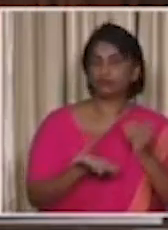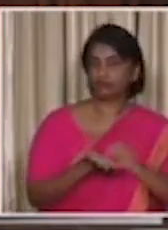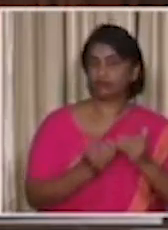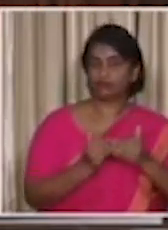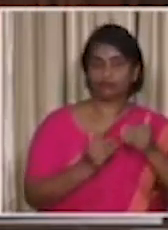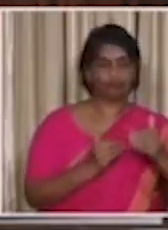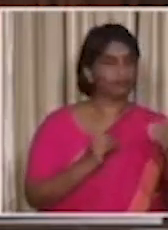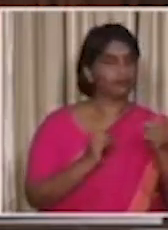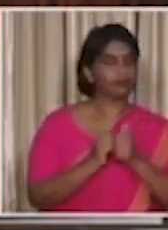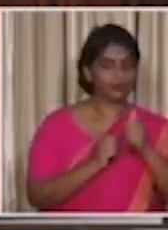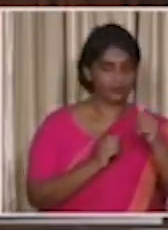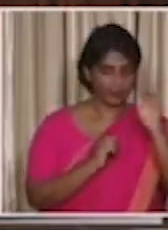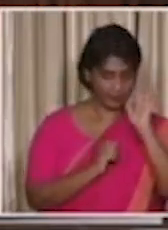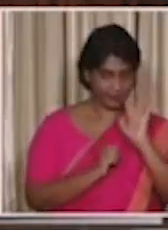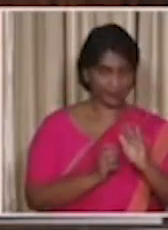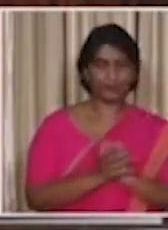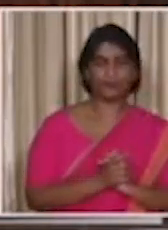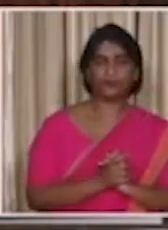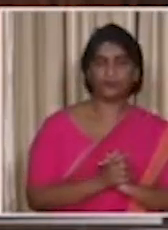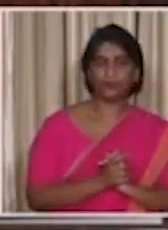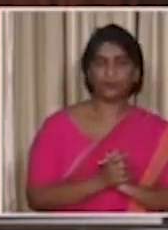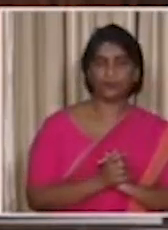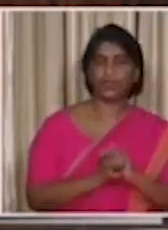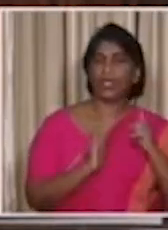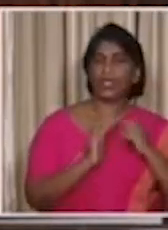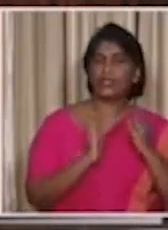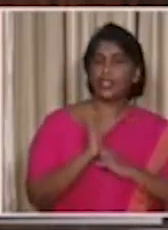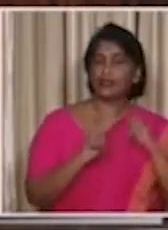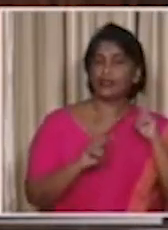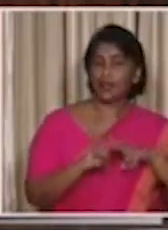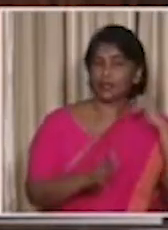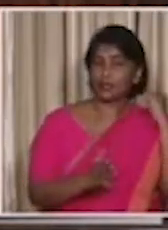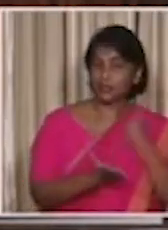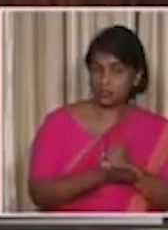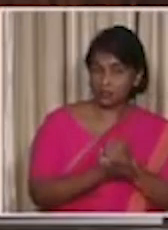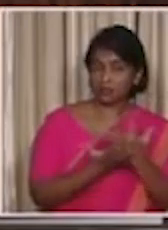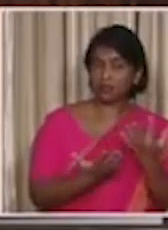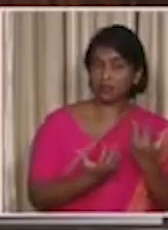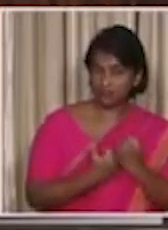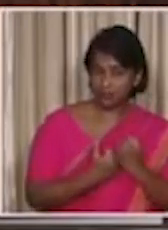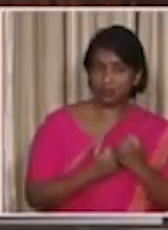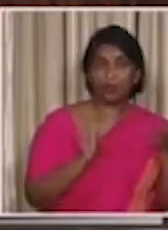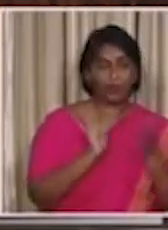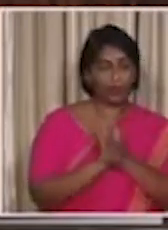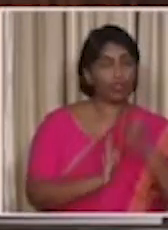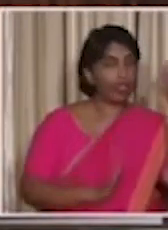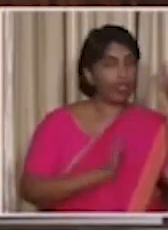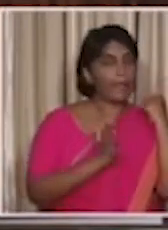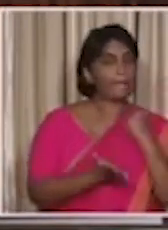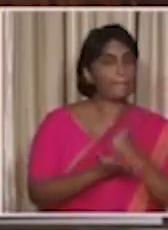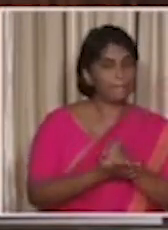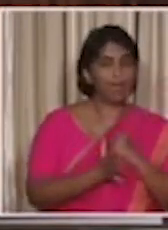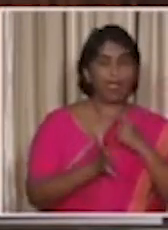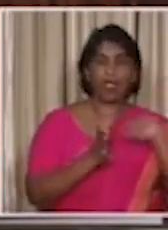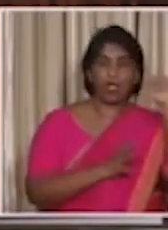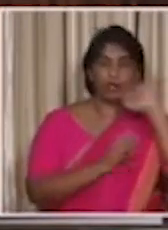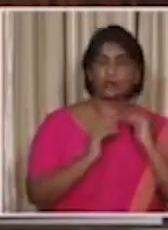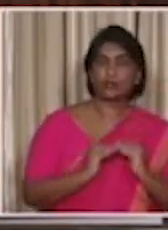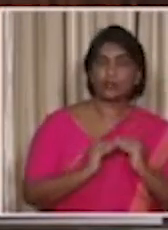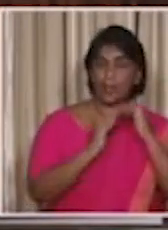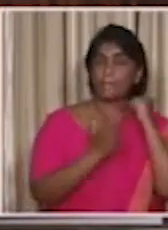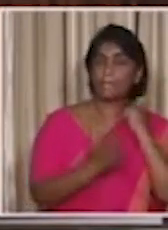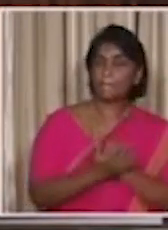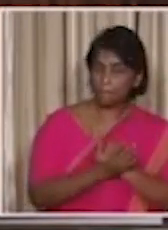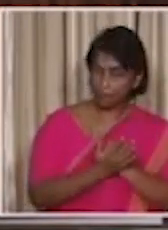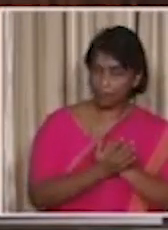පියවර ගණනාවක් ගත යුතුව තිබෙනවා. IMF සහතිකය ලැබීමත් සමග ලෝක බැංකුව, ආසියානු සංවර්ධන බැංකුව